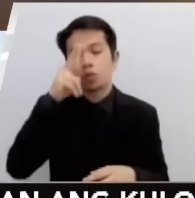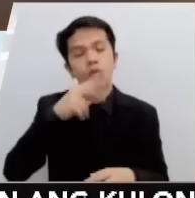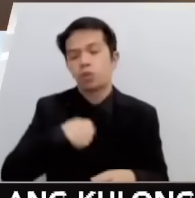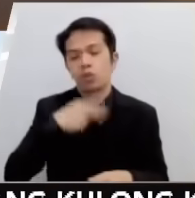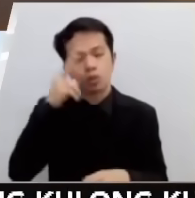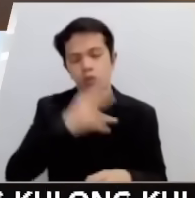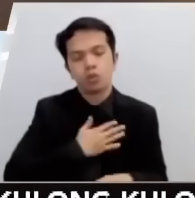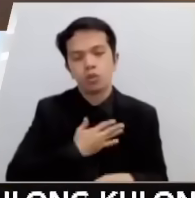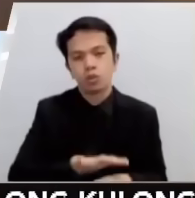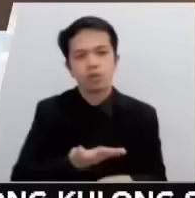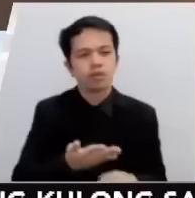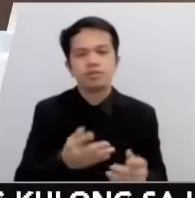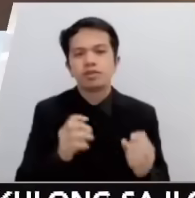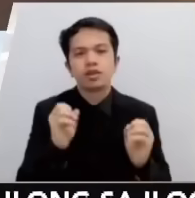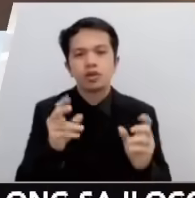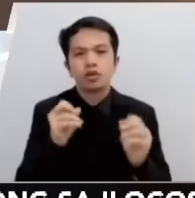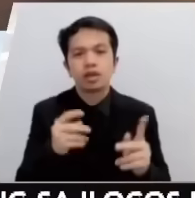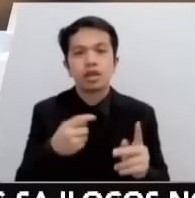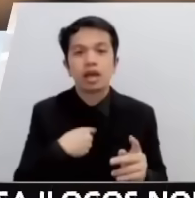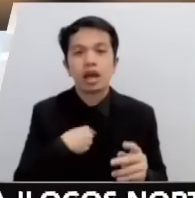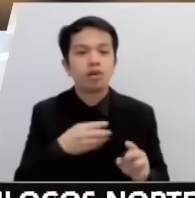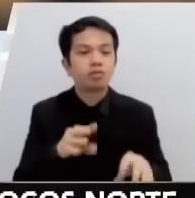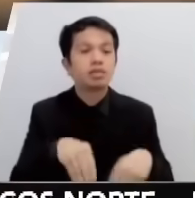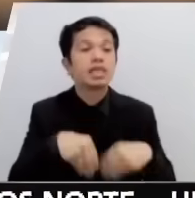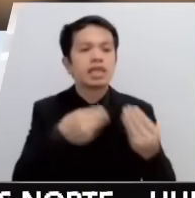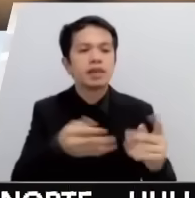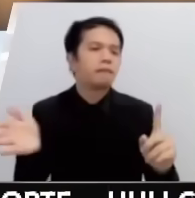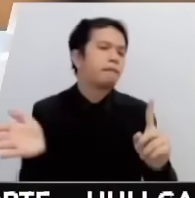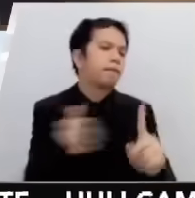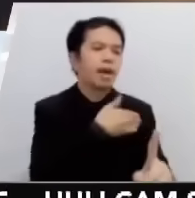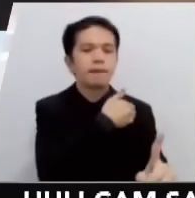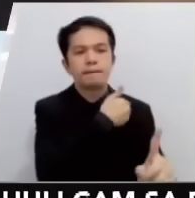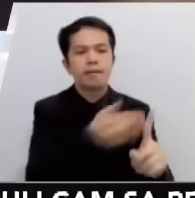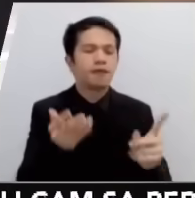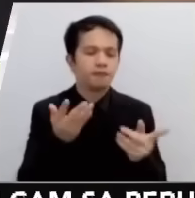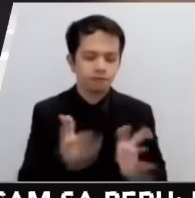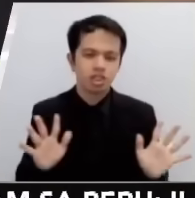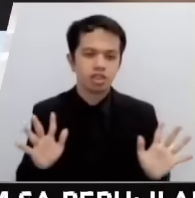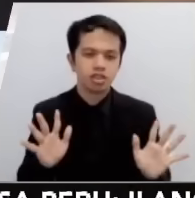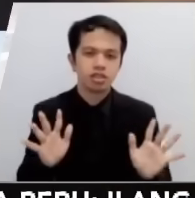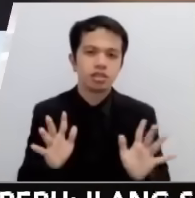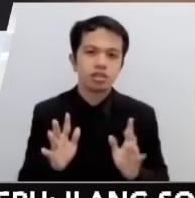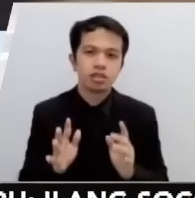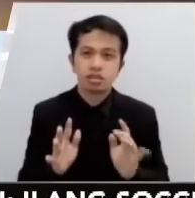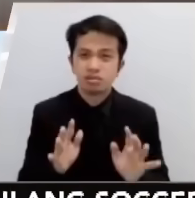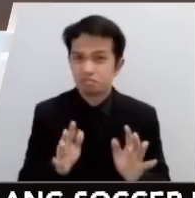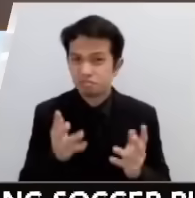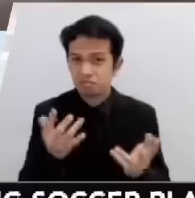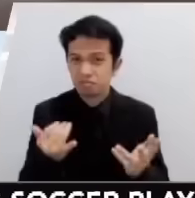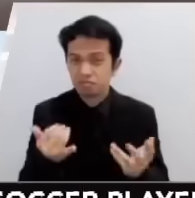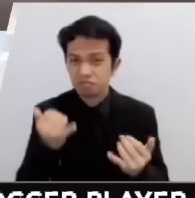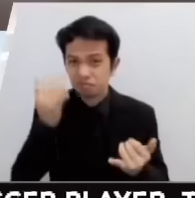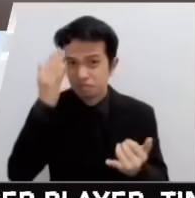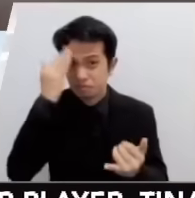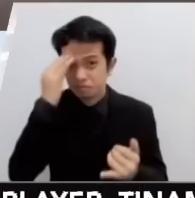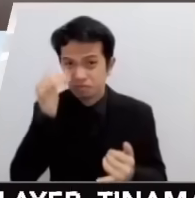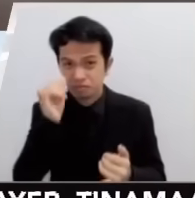kaso bigyan na lang kita ng magasawang sampal para tapos na alam niyo po ba nakukunan kayo m